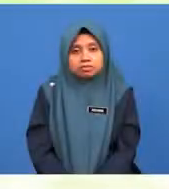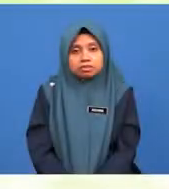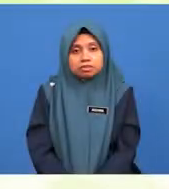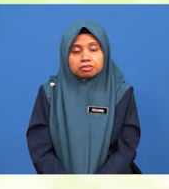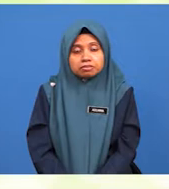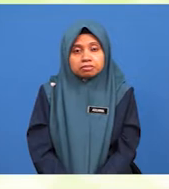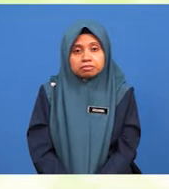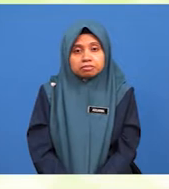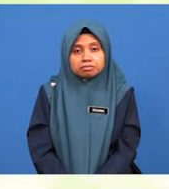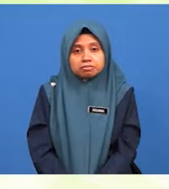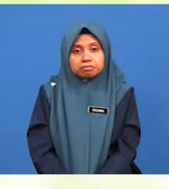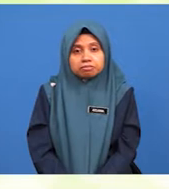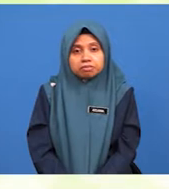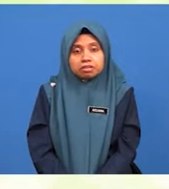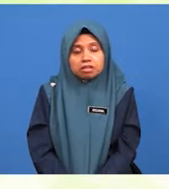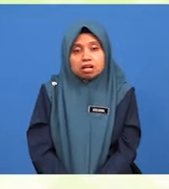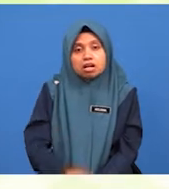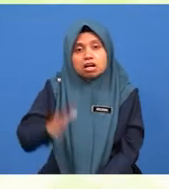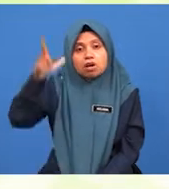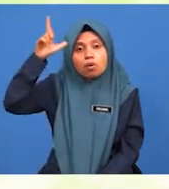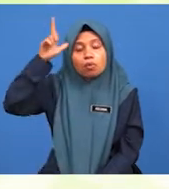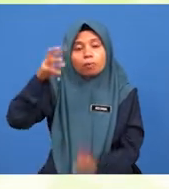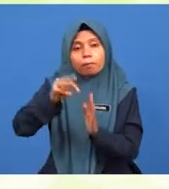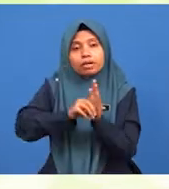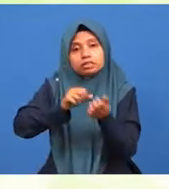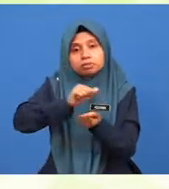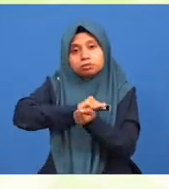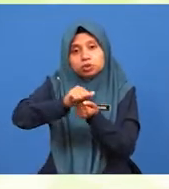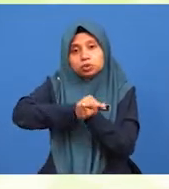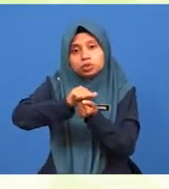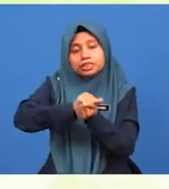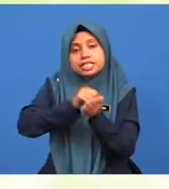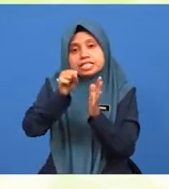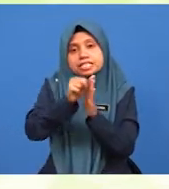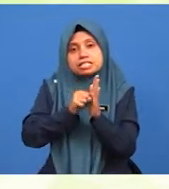Ayat yang pertama, Luqman mencuci sepasang kasut.